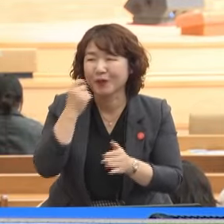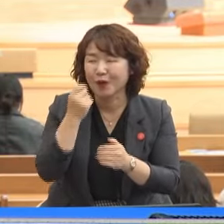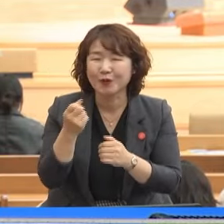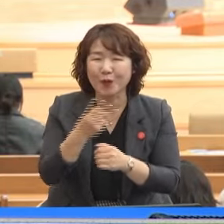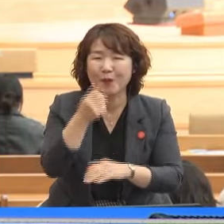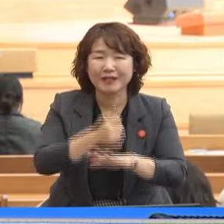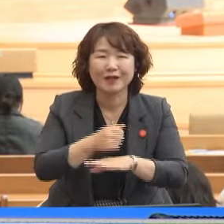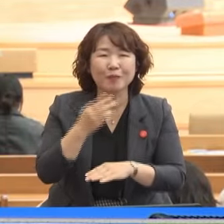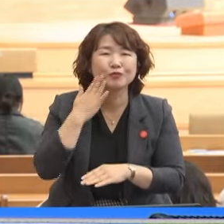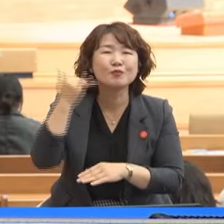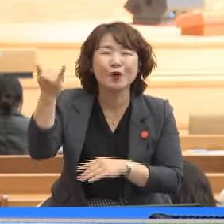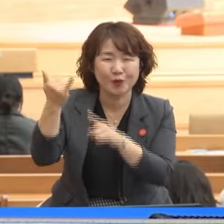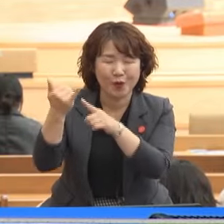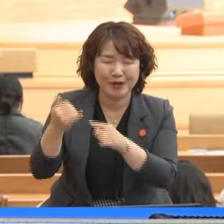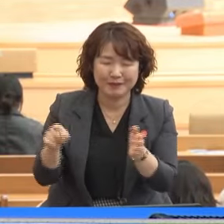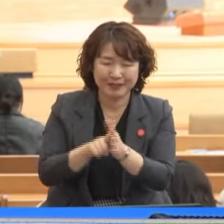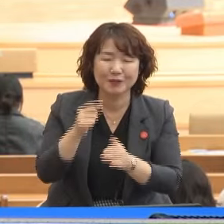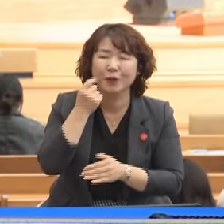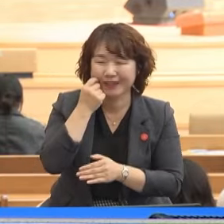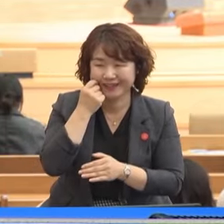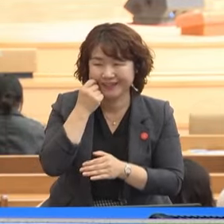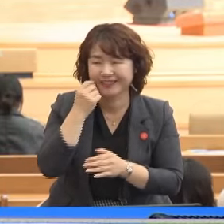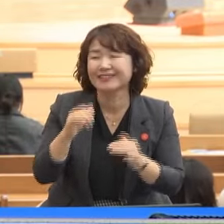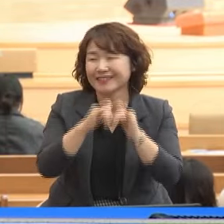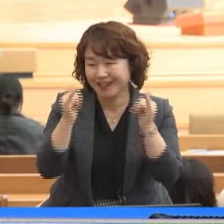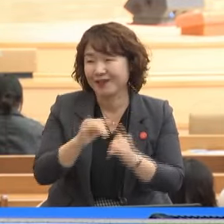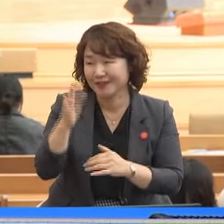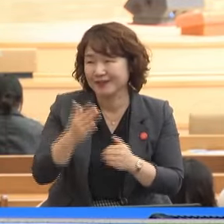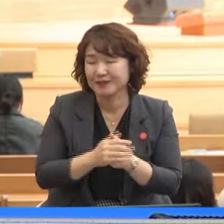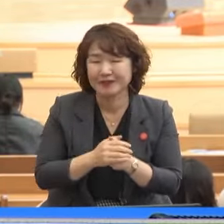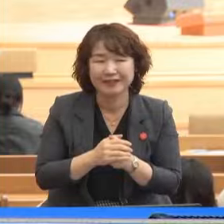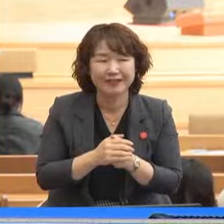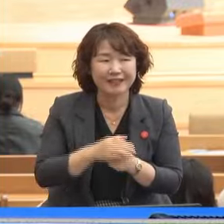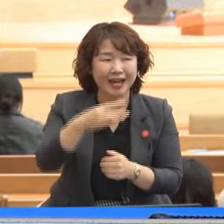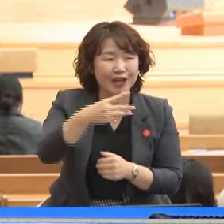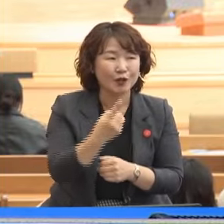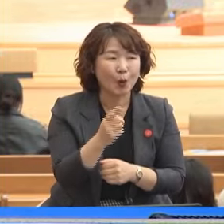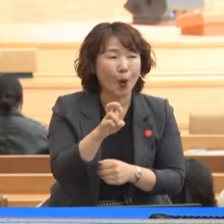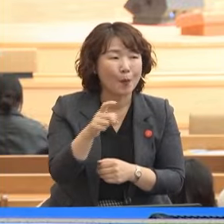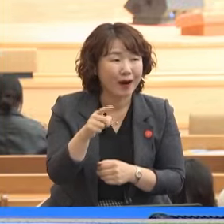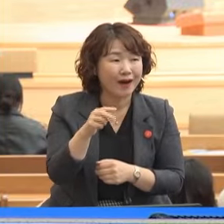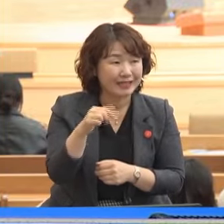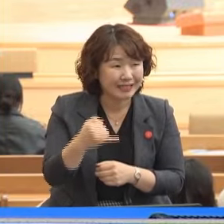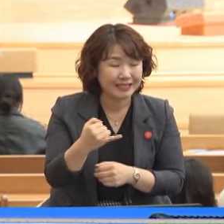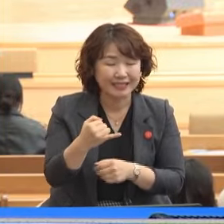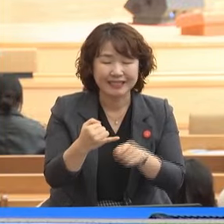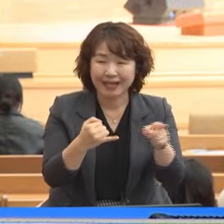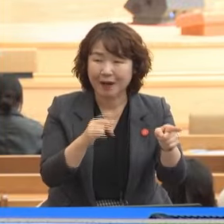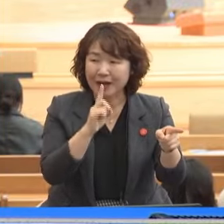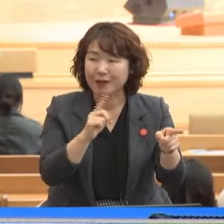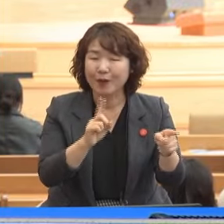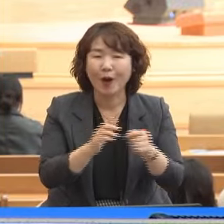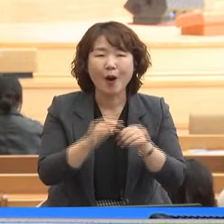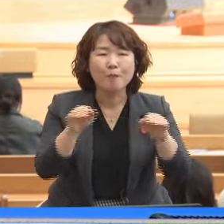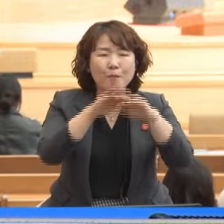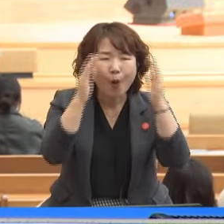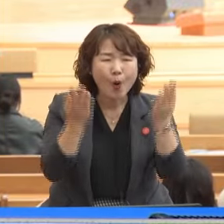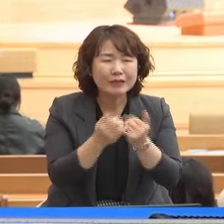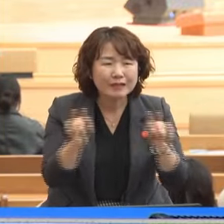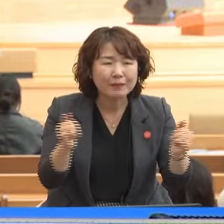믿어. 그래서 토마스 홈스가 얘기하는 것처럼 만인에 대한 만인의